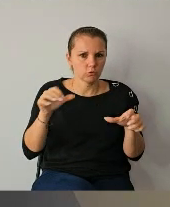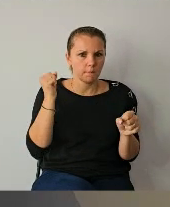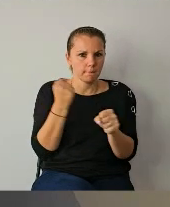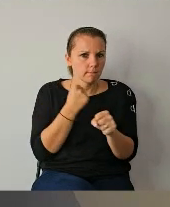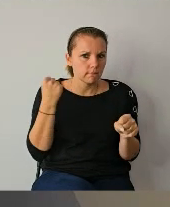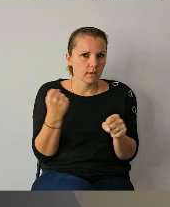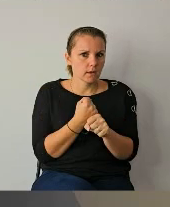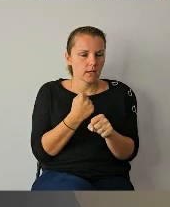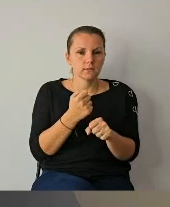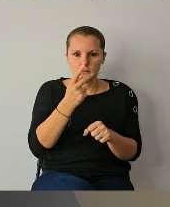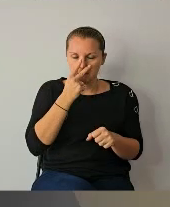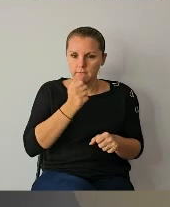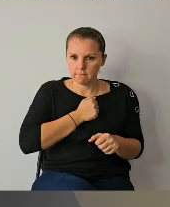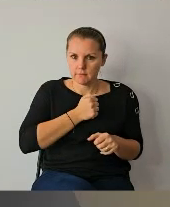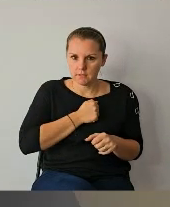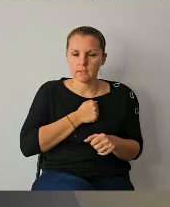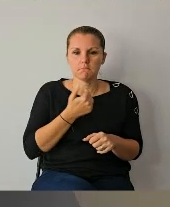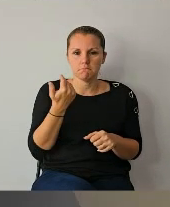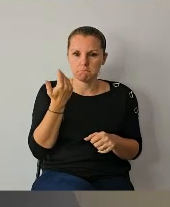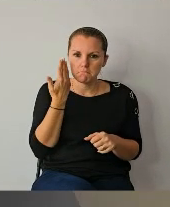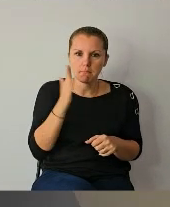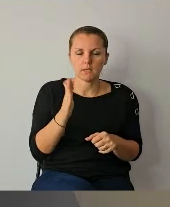widzimy, jak to było potrzebne.